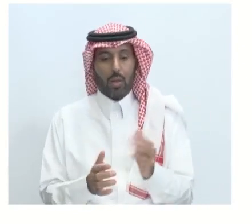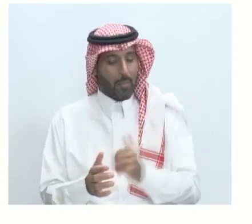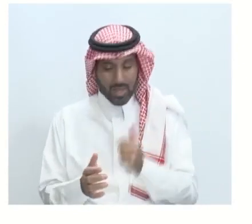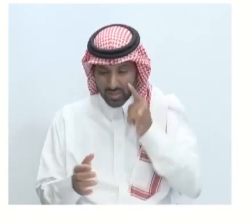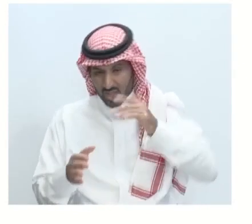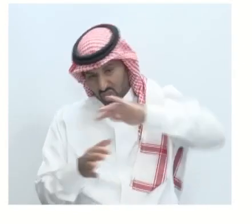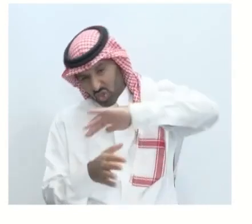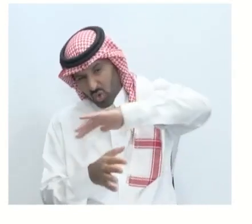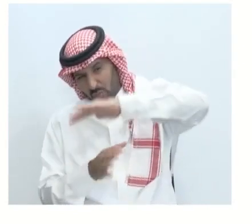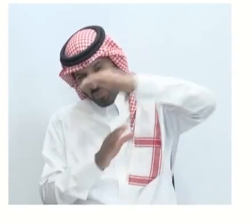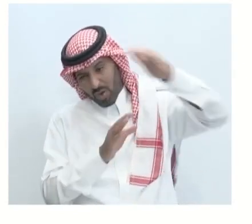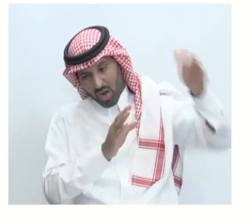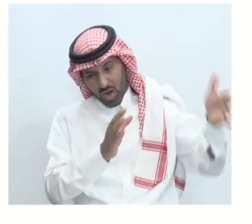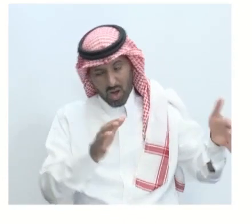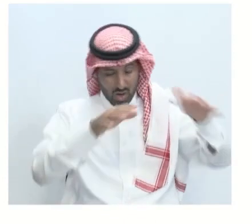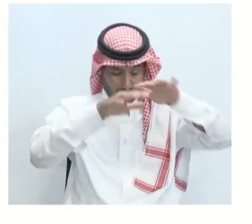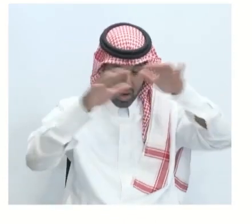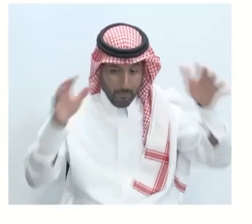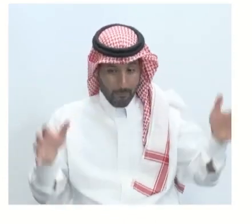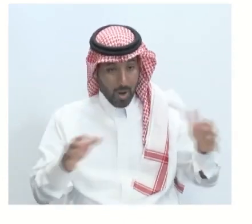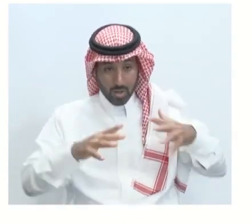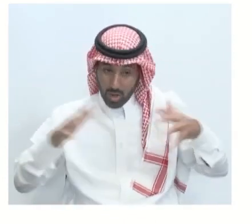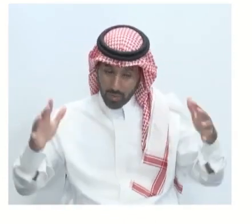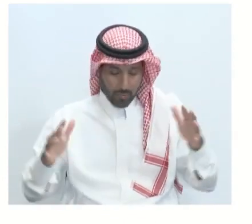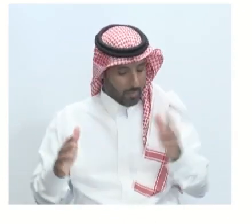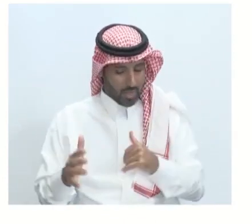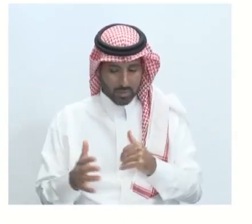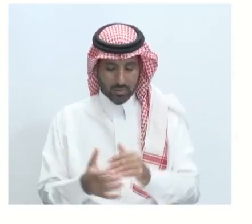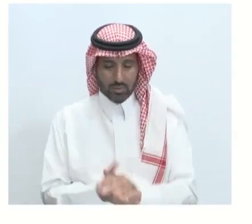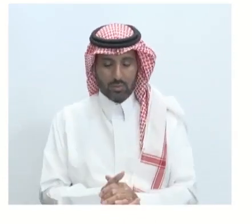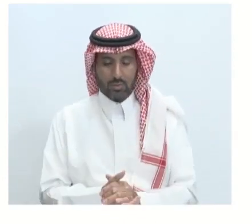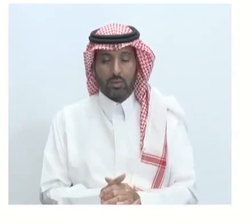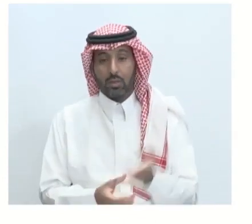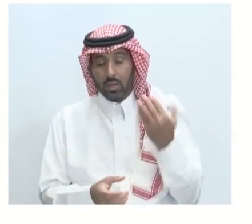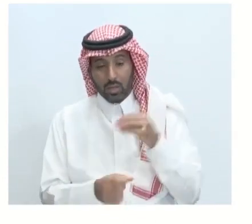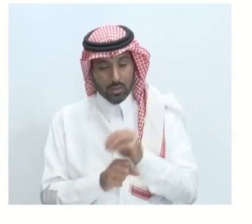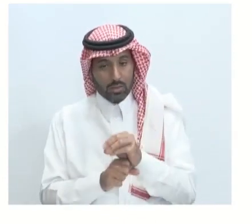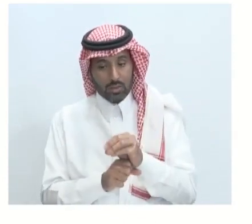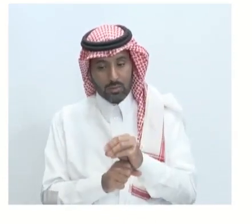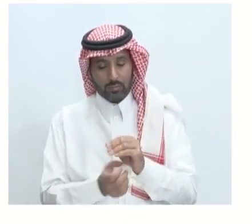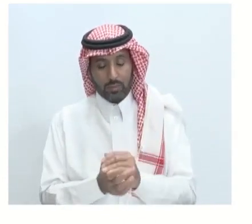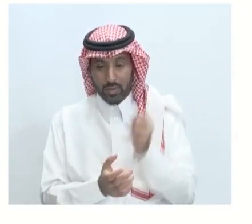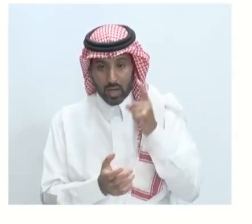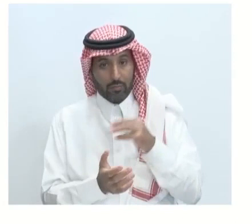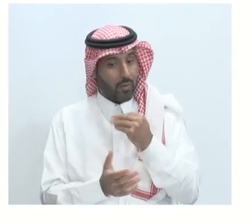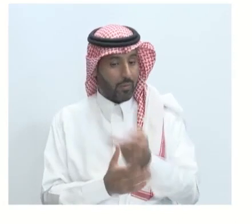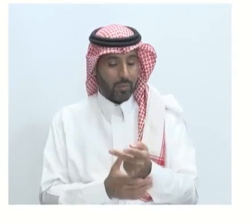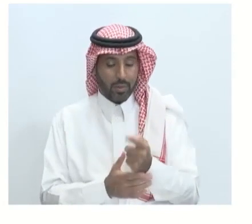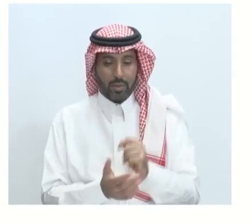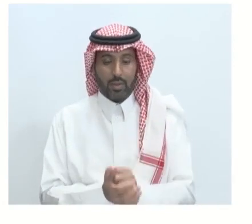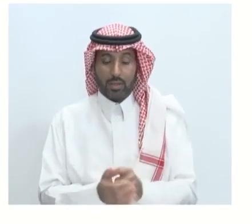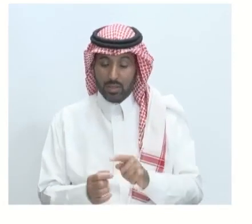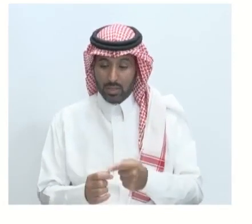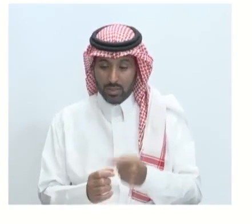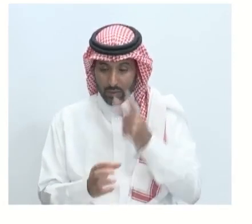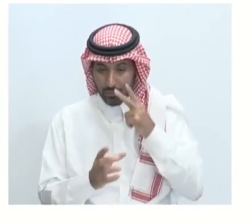كبيره المساحه ايضا ذكرنا عزيزي الطالب عزيزتي الطالبه في درسنا السابق كما تم التعرف على تقنيه جديده